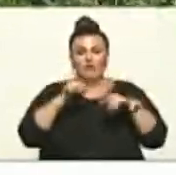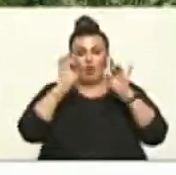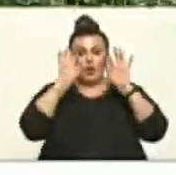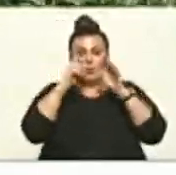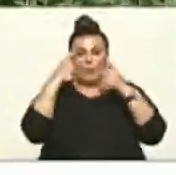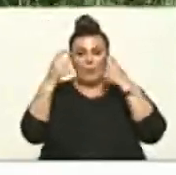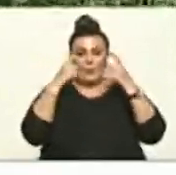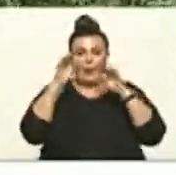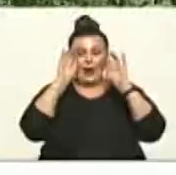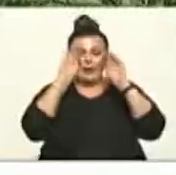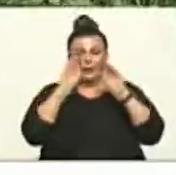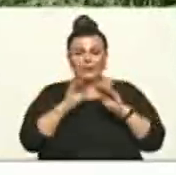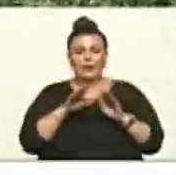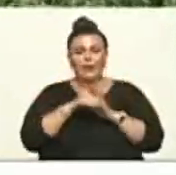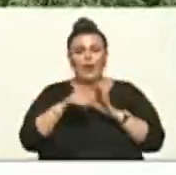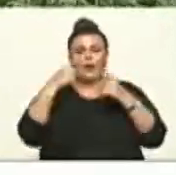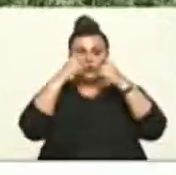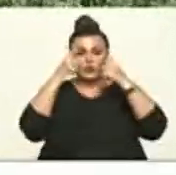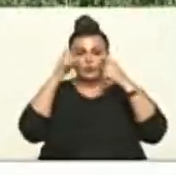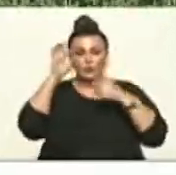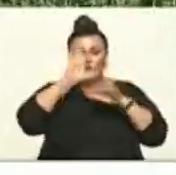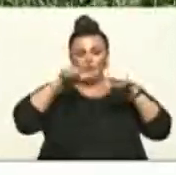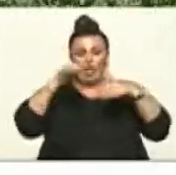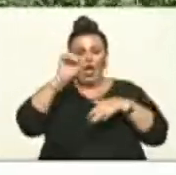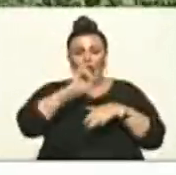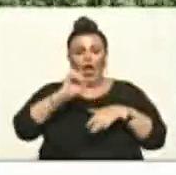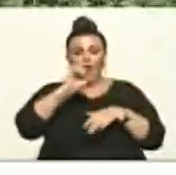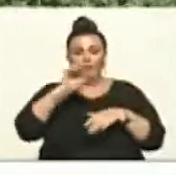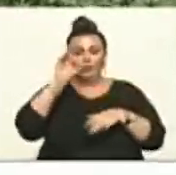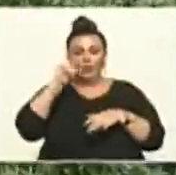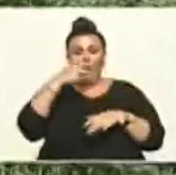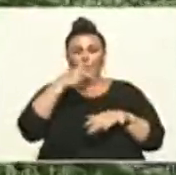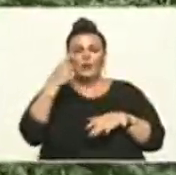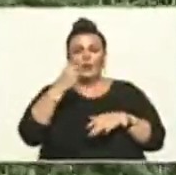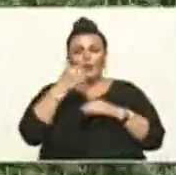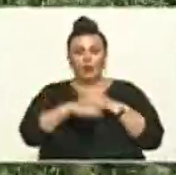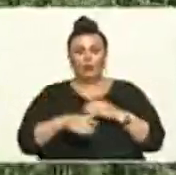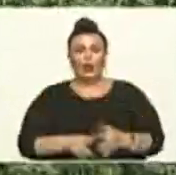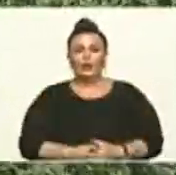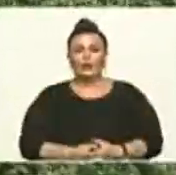etməlidir. Subsidiya üçün elektron müraciətlərin müddəti avqustun 31-də başa çatır.